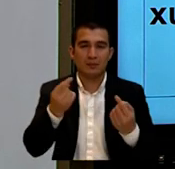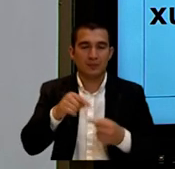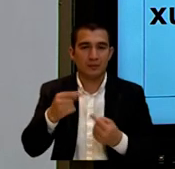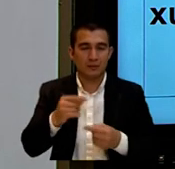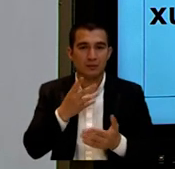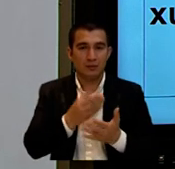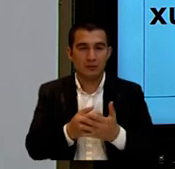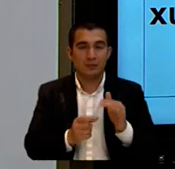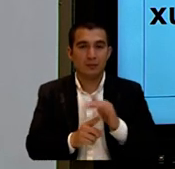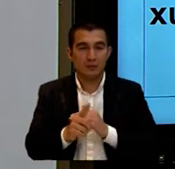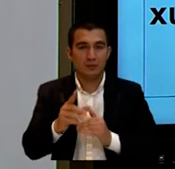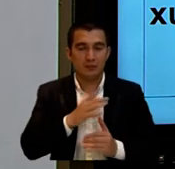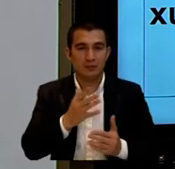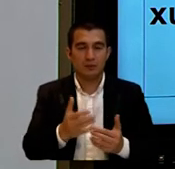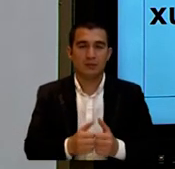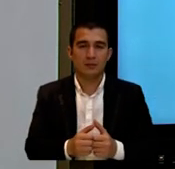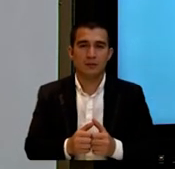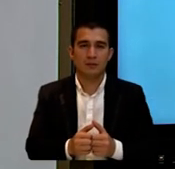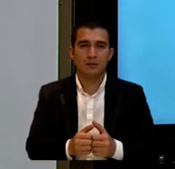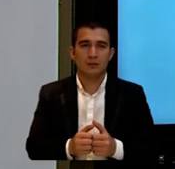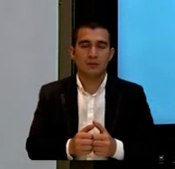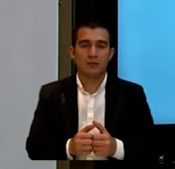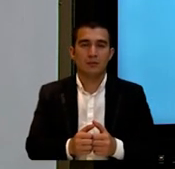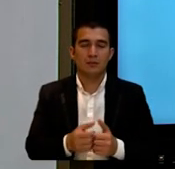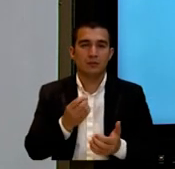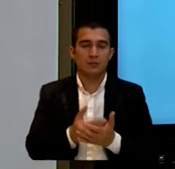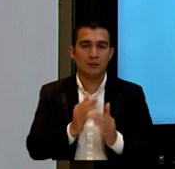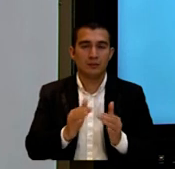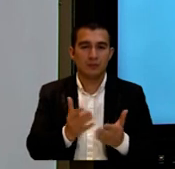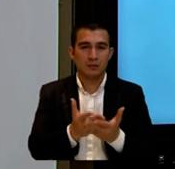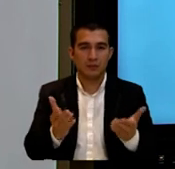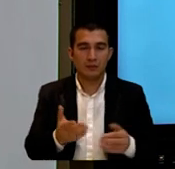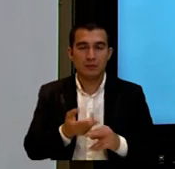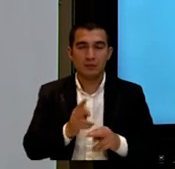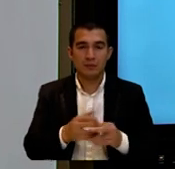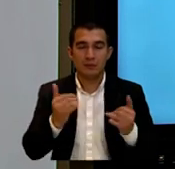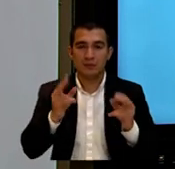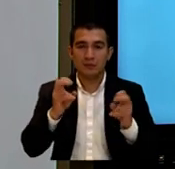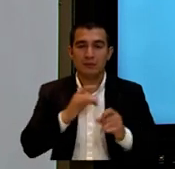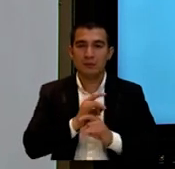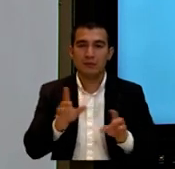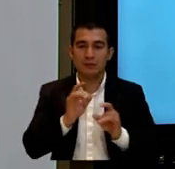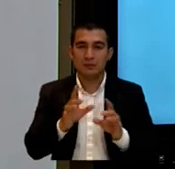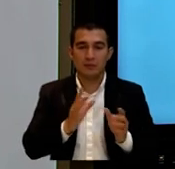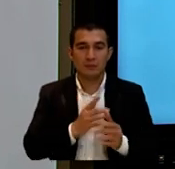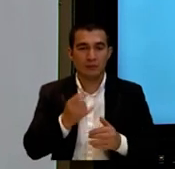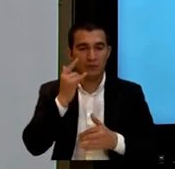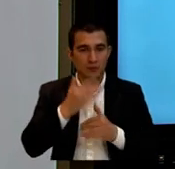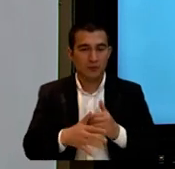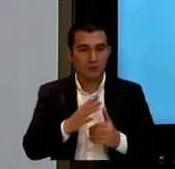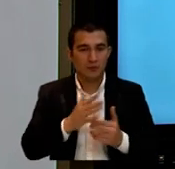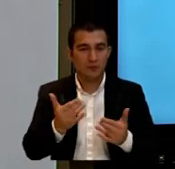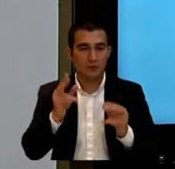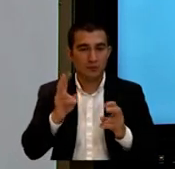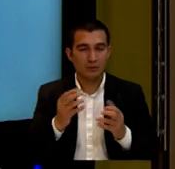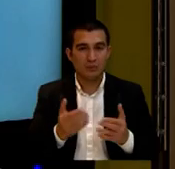пайда болген. Әзіз құчылар, Әгір бүгінгі лаборатория машғулатымыз сізге түшінәрлі